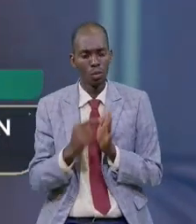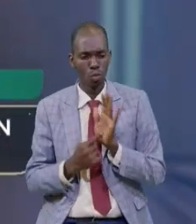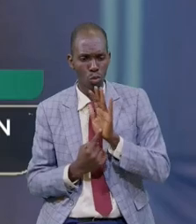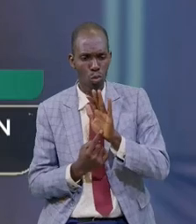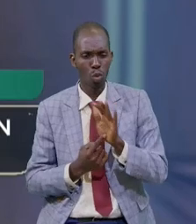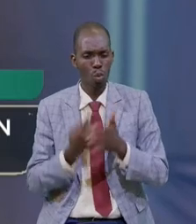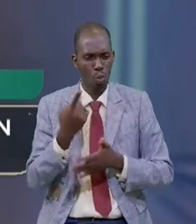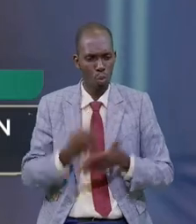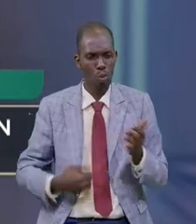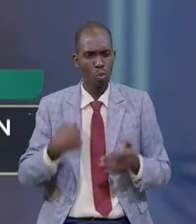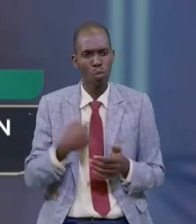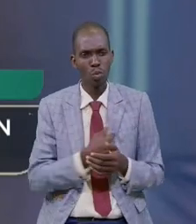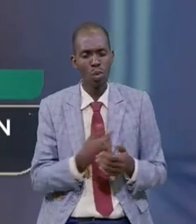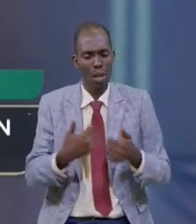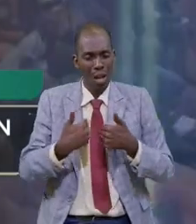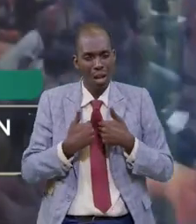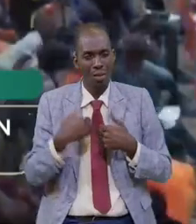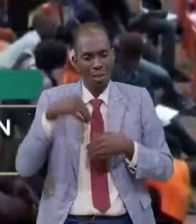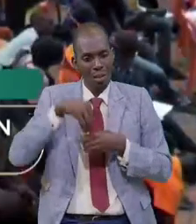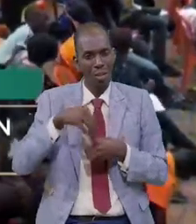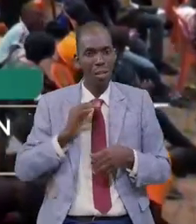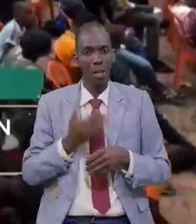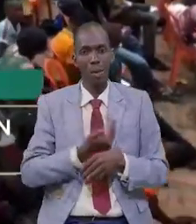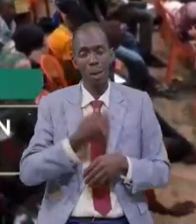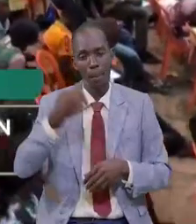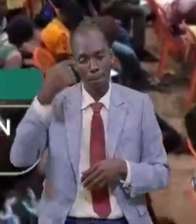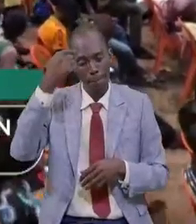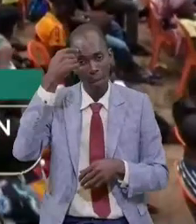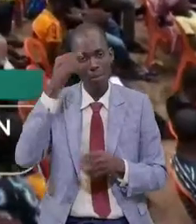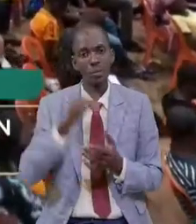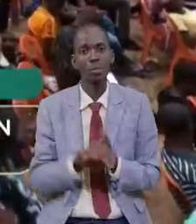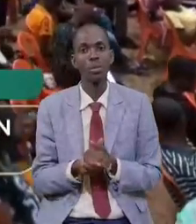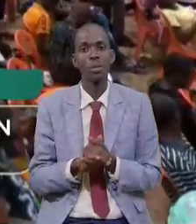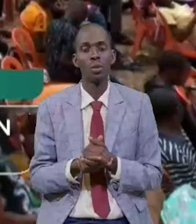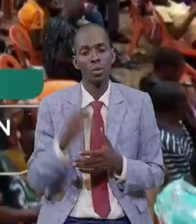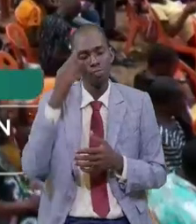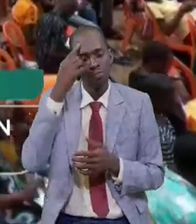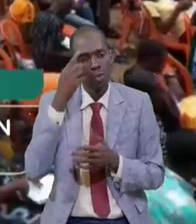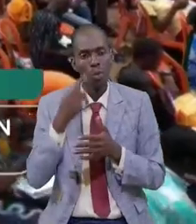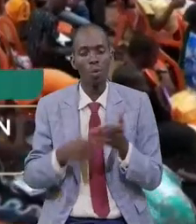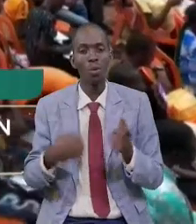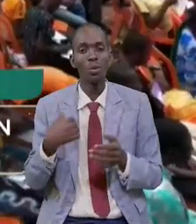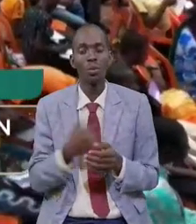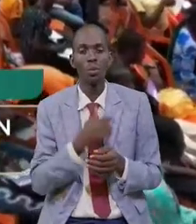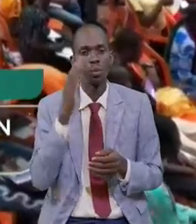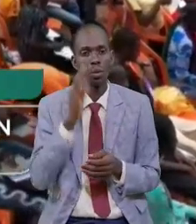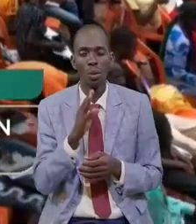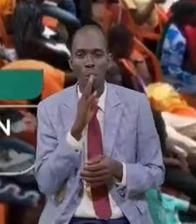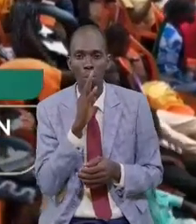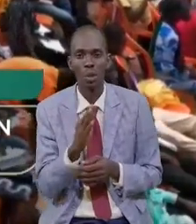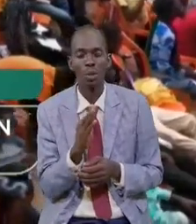notre pensée ce à quoi je pense je pense à ce que je serai dans l'avenir je